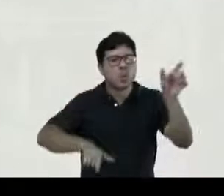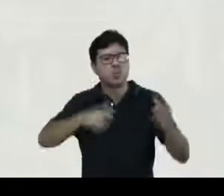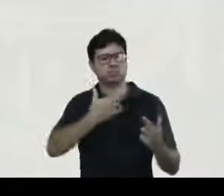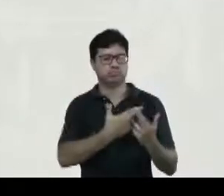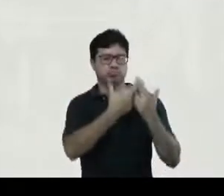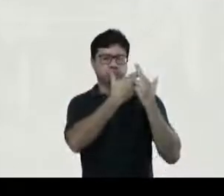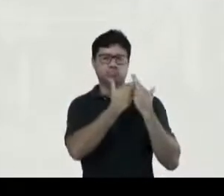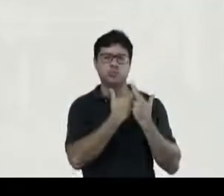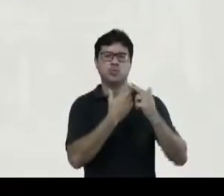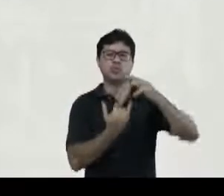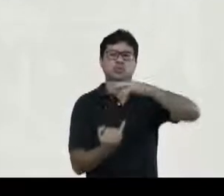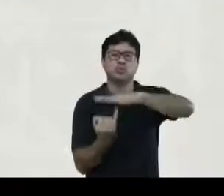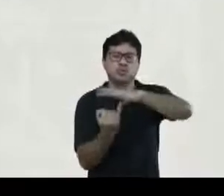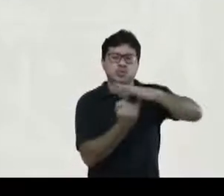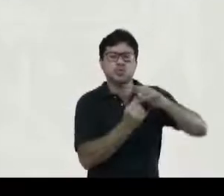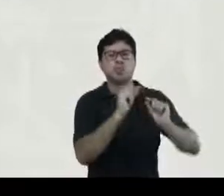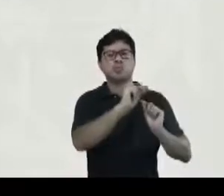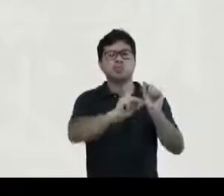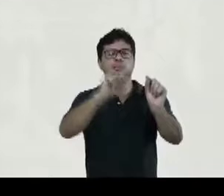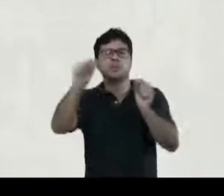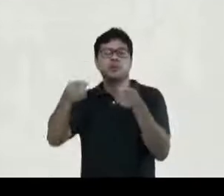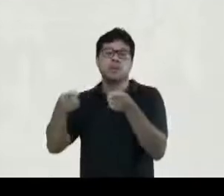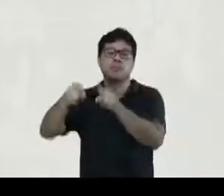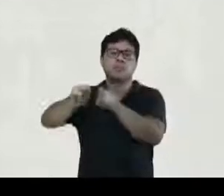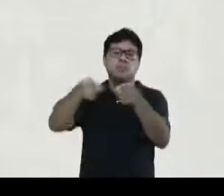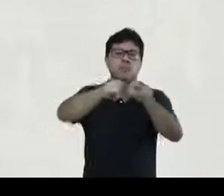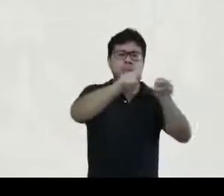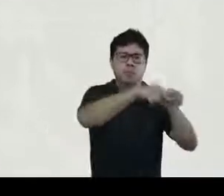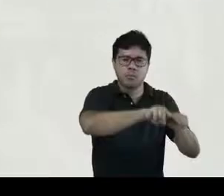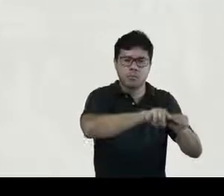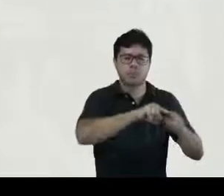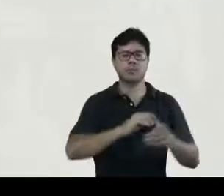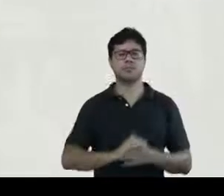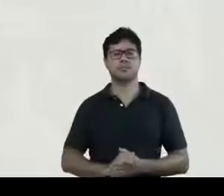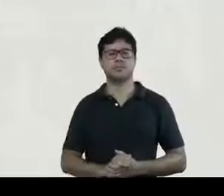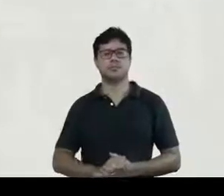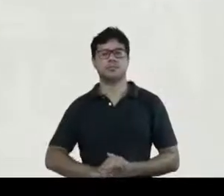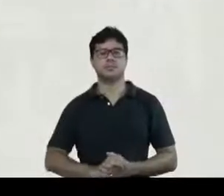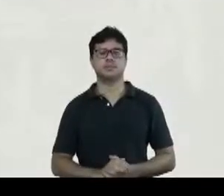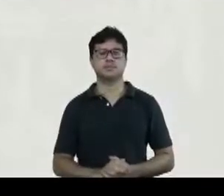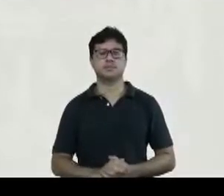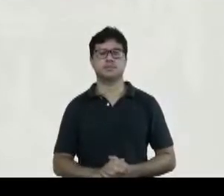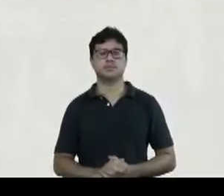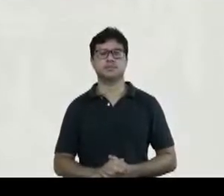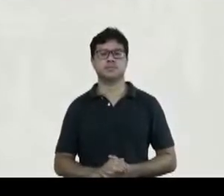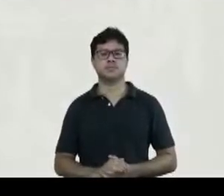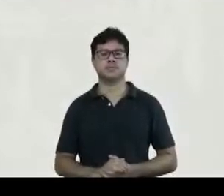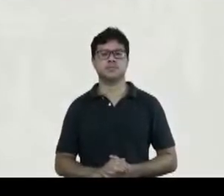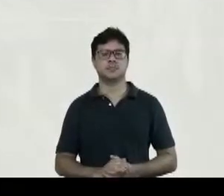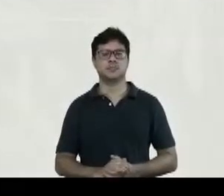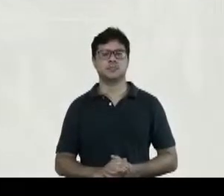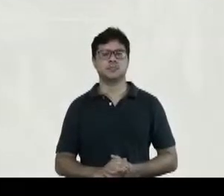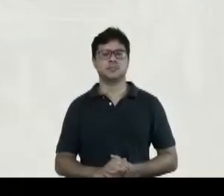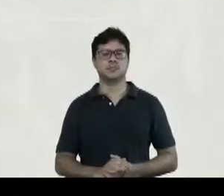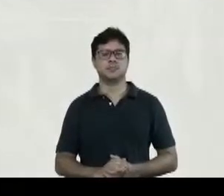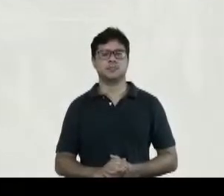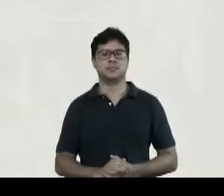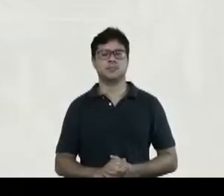Zusammenwirken in Gemeinschaften und Konsortien. Für den in den